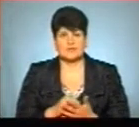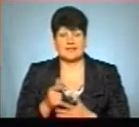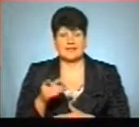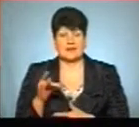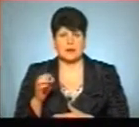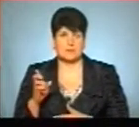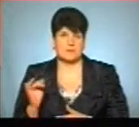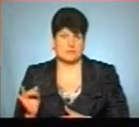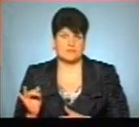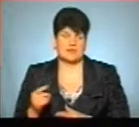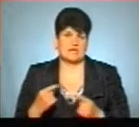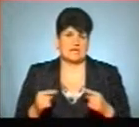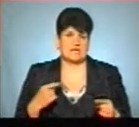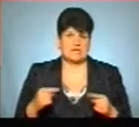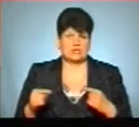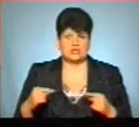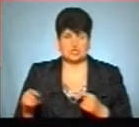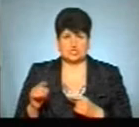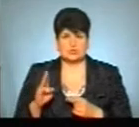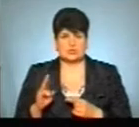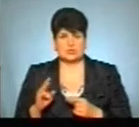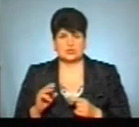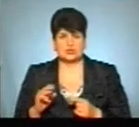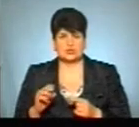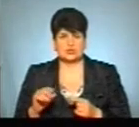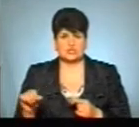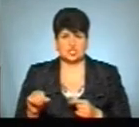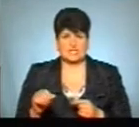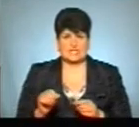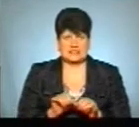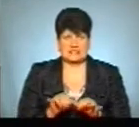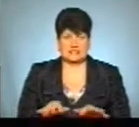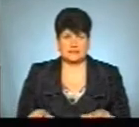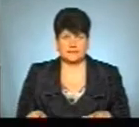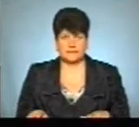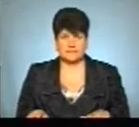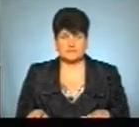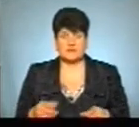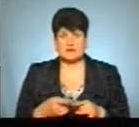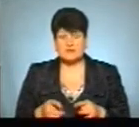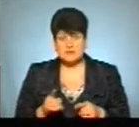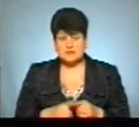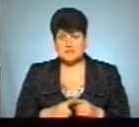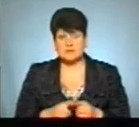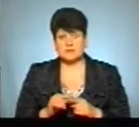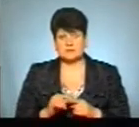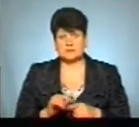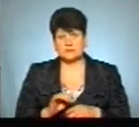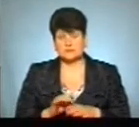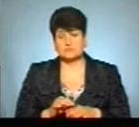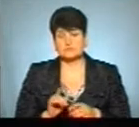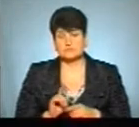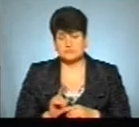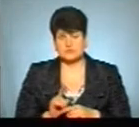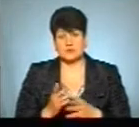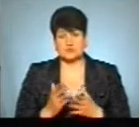і іншими шкідниками, і членистоногими. Ну, для природи це нормальне явище. Якщо